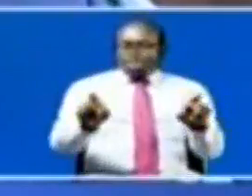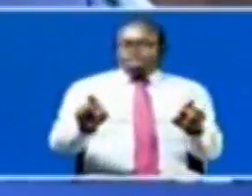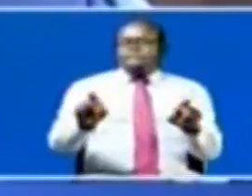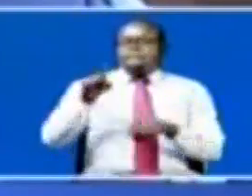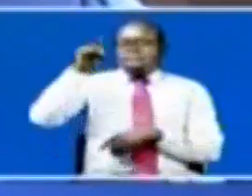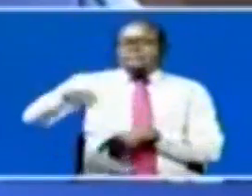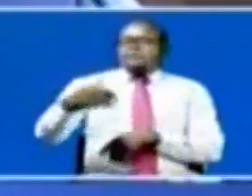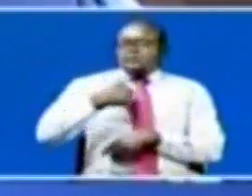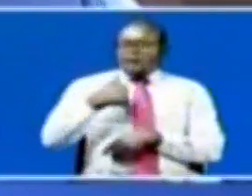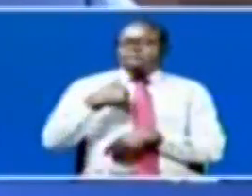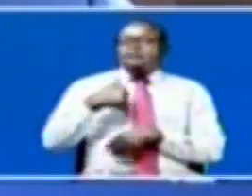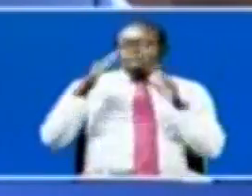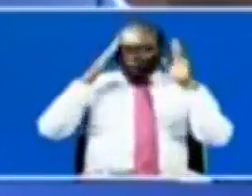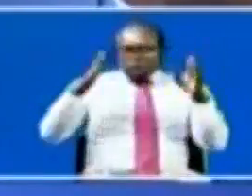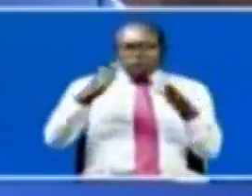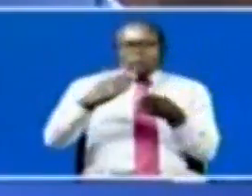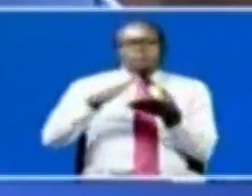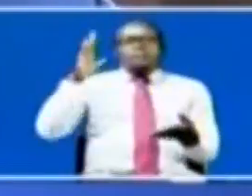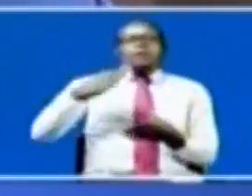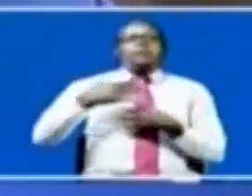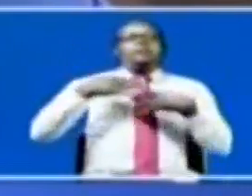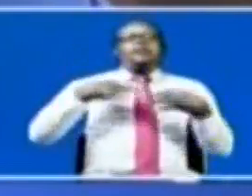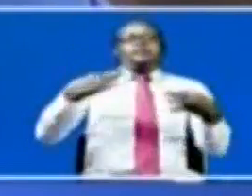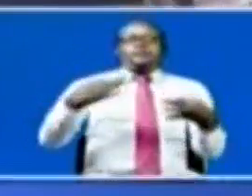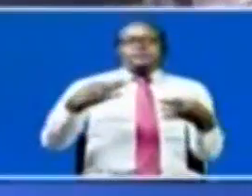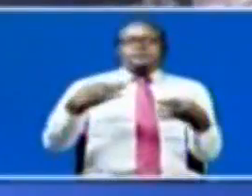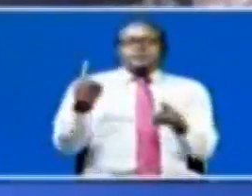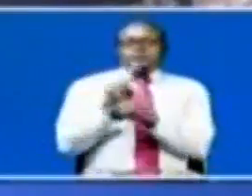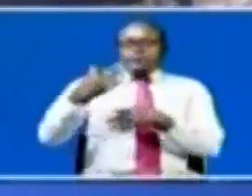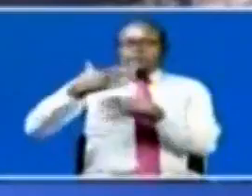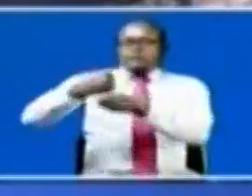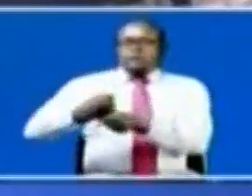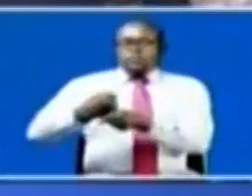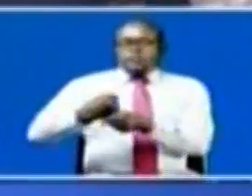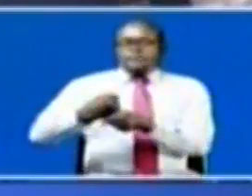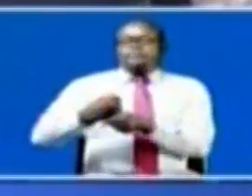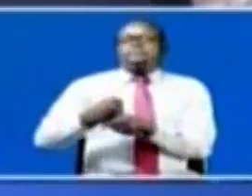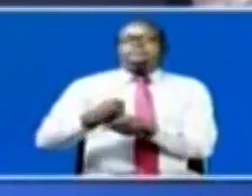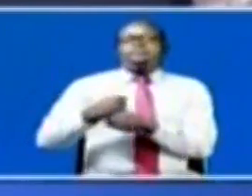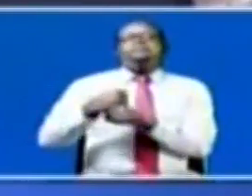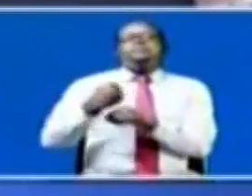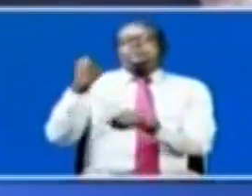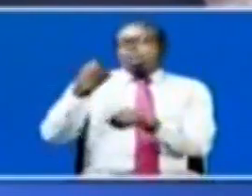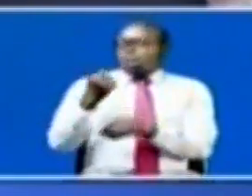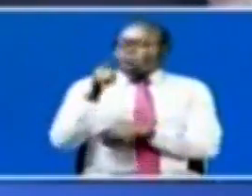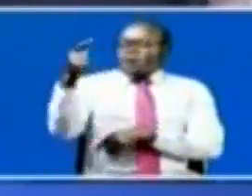have a keen interest, especially all the key stakeholders. Mtihani huo utafanywa kwa kipindi cha